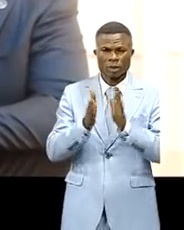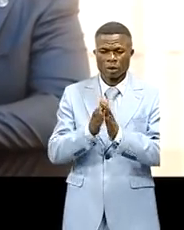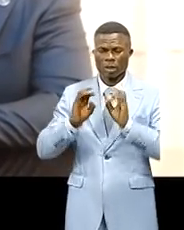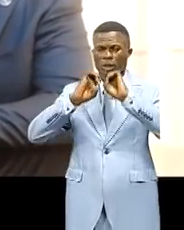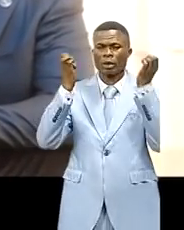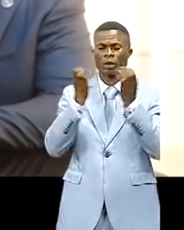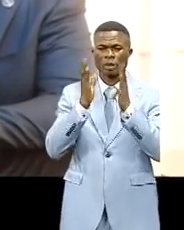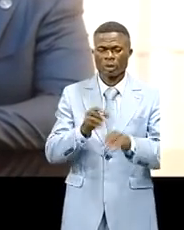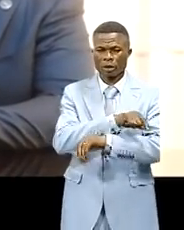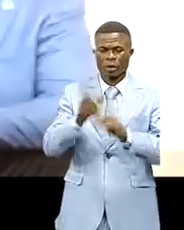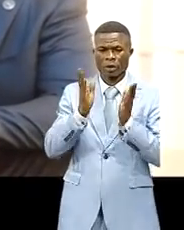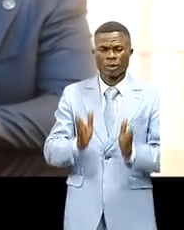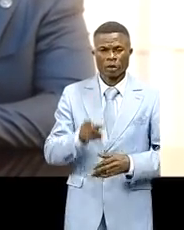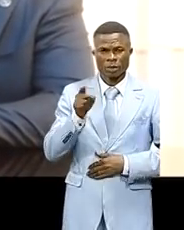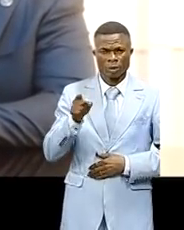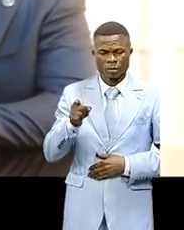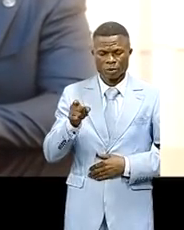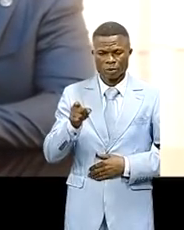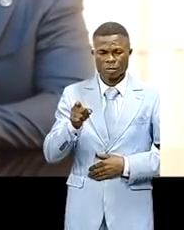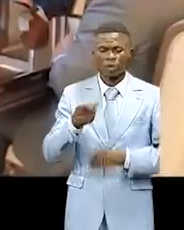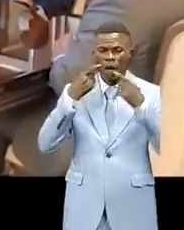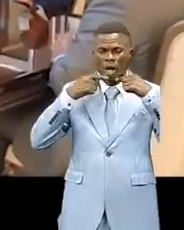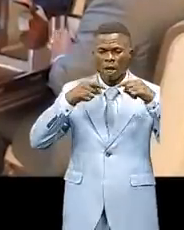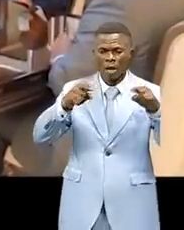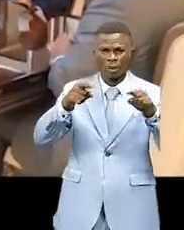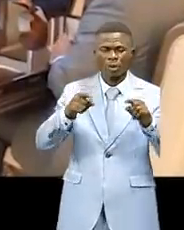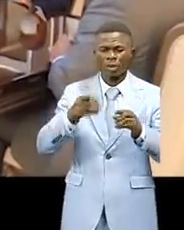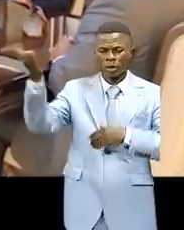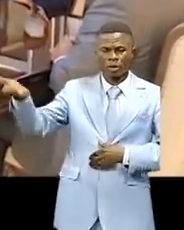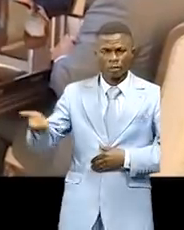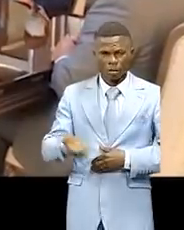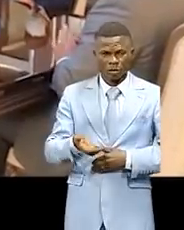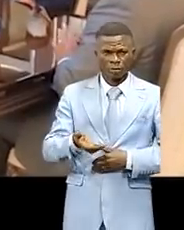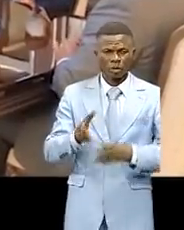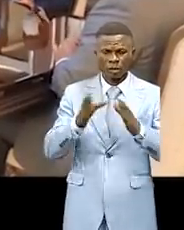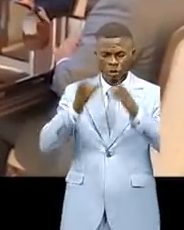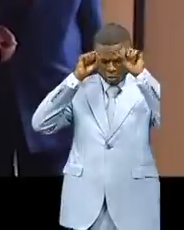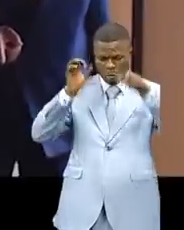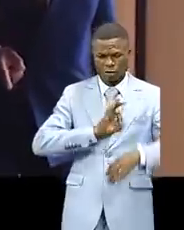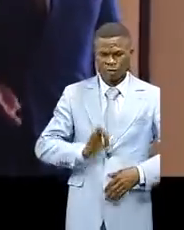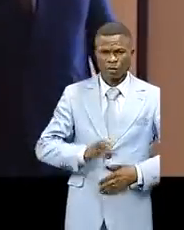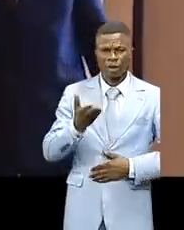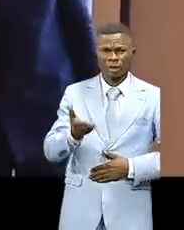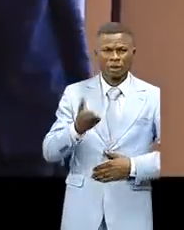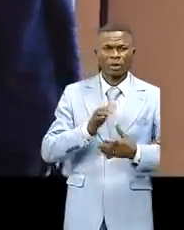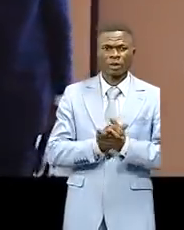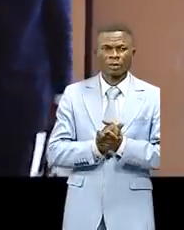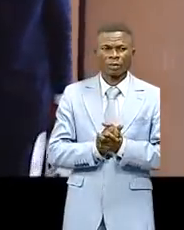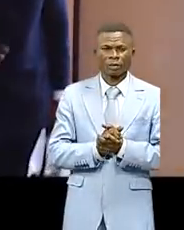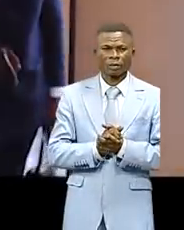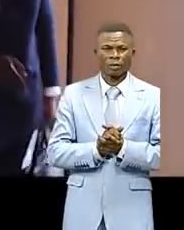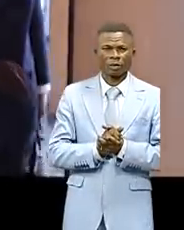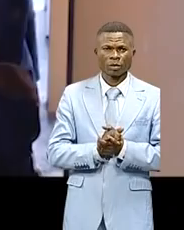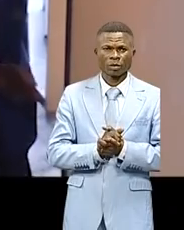administrateur de ivanhoe mines ce qui l'a annoncé à l'issue de l'audience lui accordée par le chef de l'état y est souvent tenu des présidents